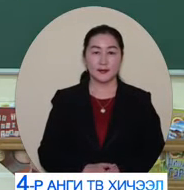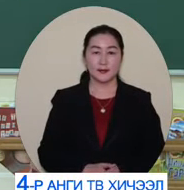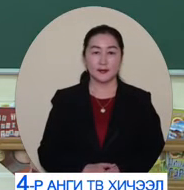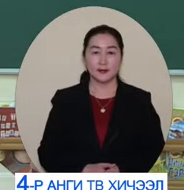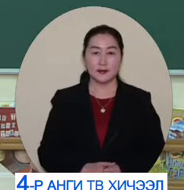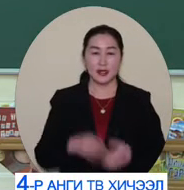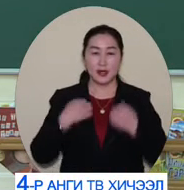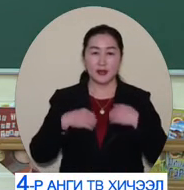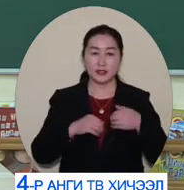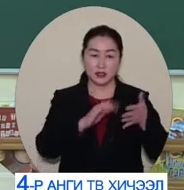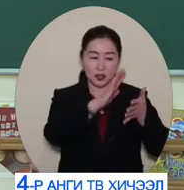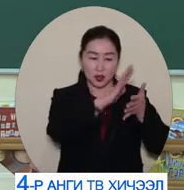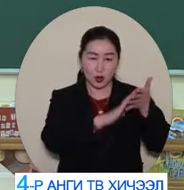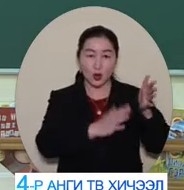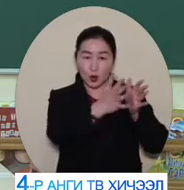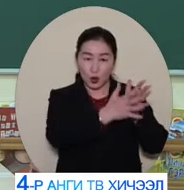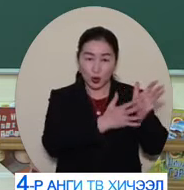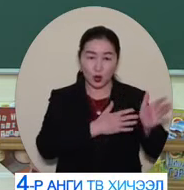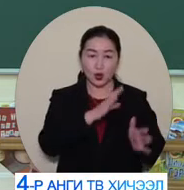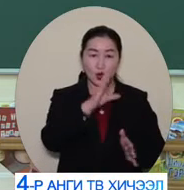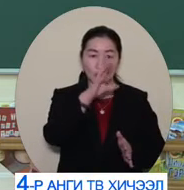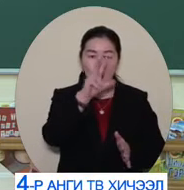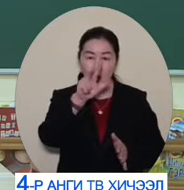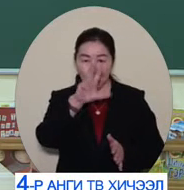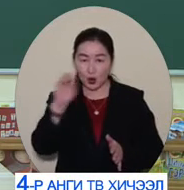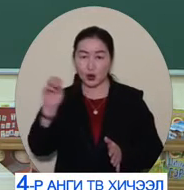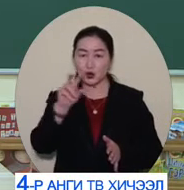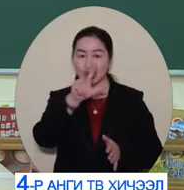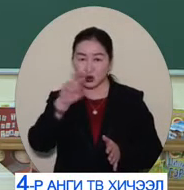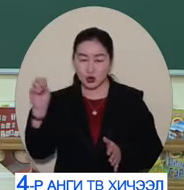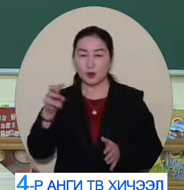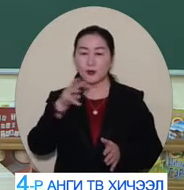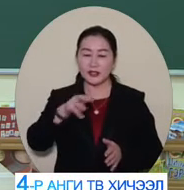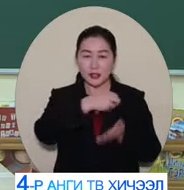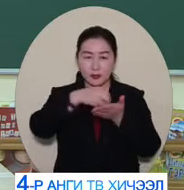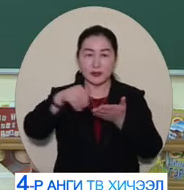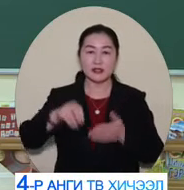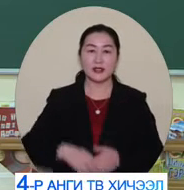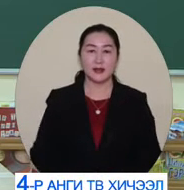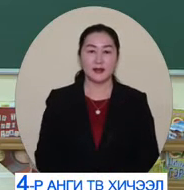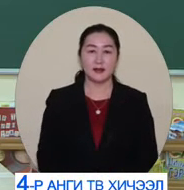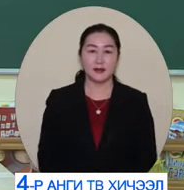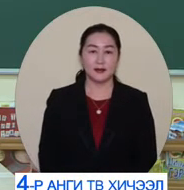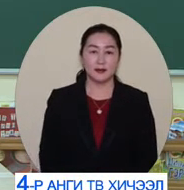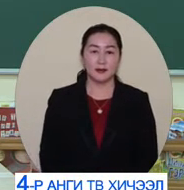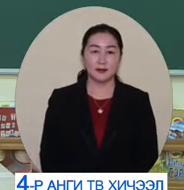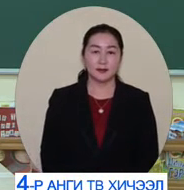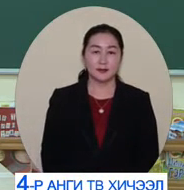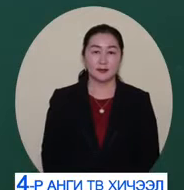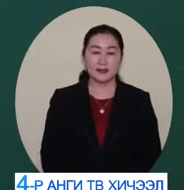За, бүгдээрээ л гэрээс сургууль хүртэлх зайнууд байгаа тийм ээ. Гэрээс сургууль хүртэлх зай, гэрээс сургууль хүртэлх